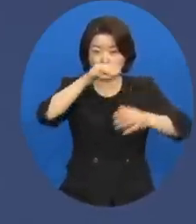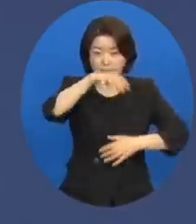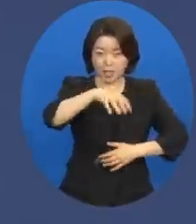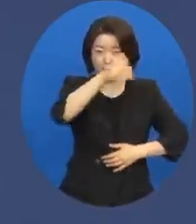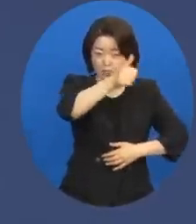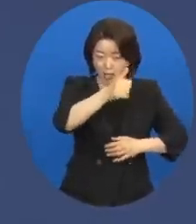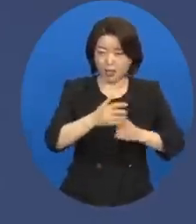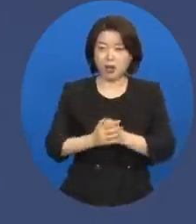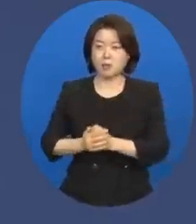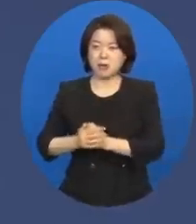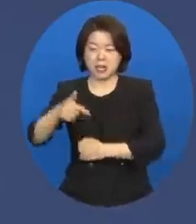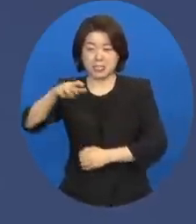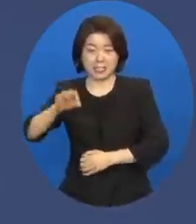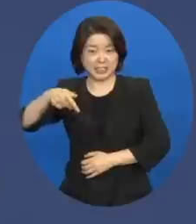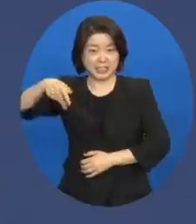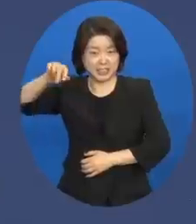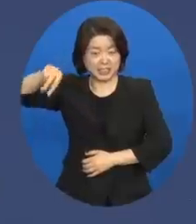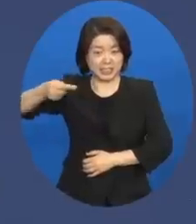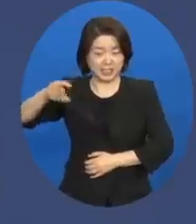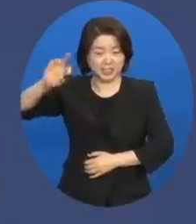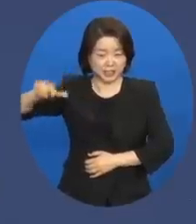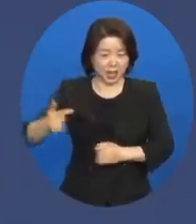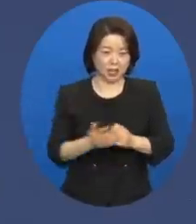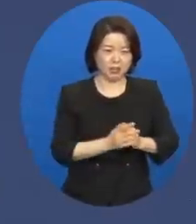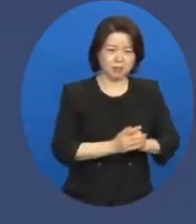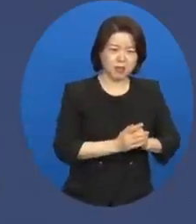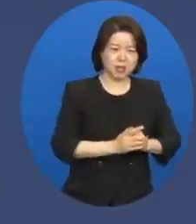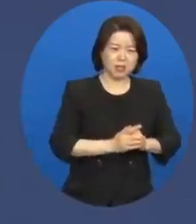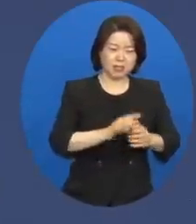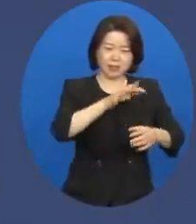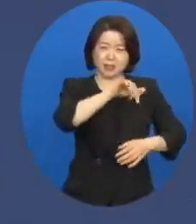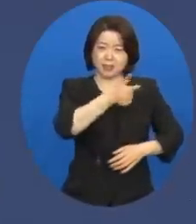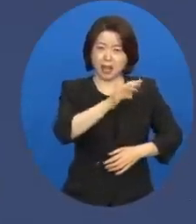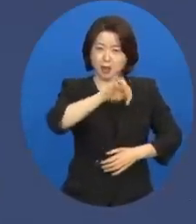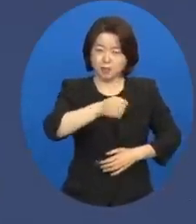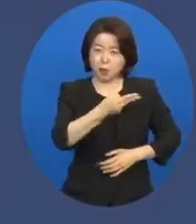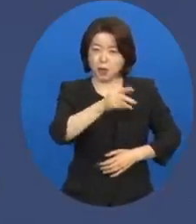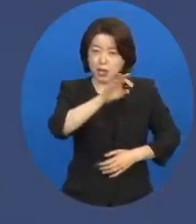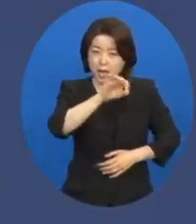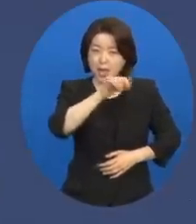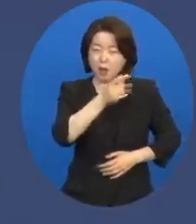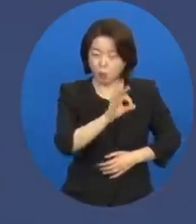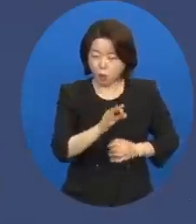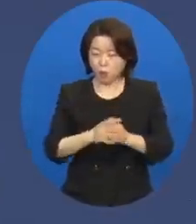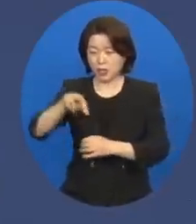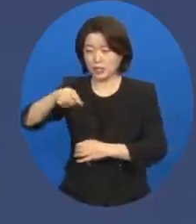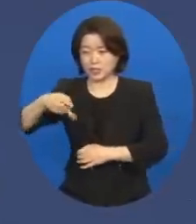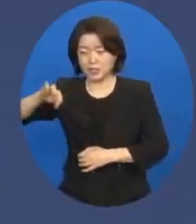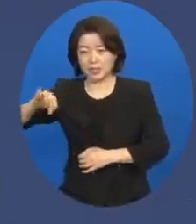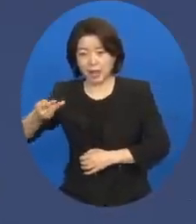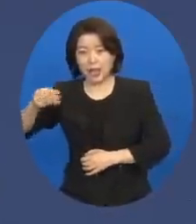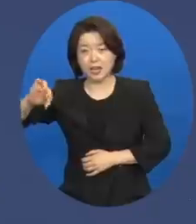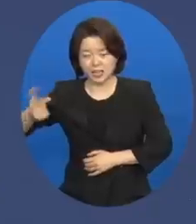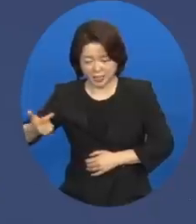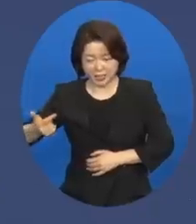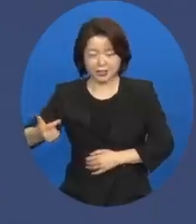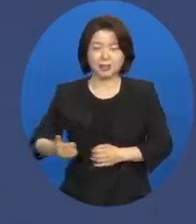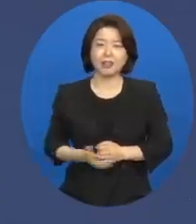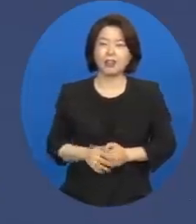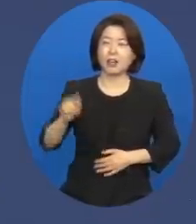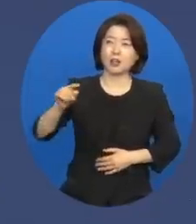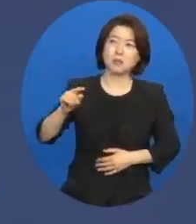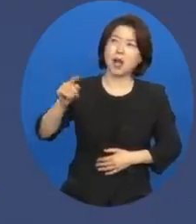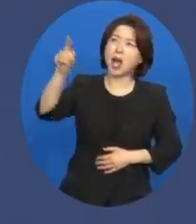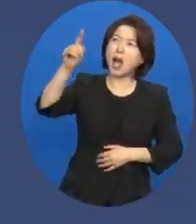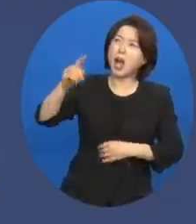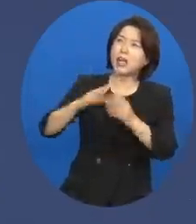징기스칸, 뭐 나폴레옹, 뭐 저 스탈린, 뭐 하나님 조롱하면서 뭐 저 하늘에 수염 달린 신을,